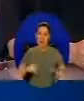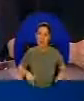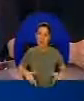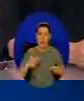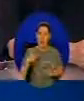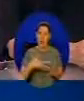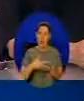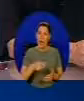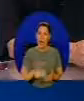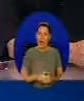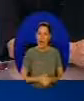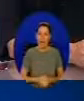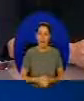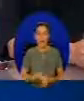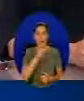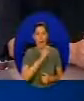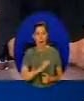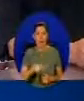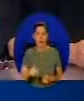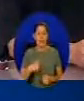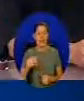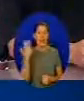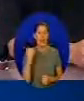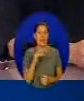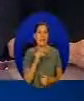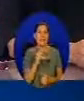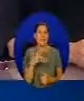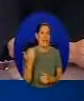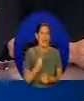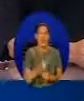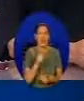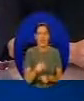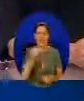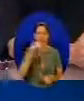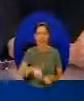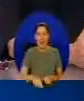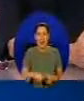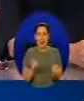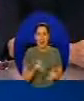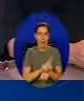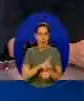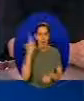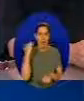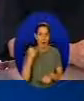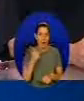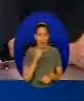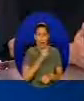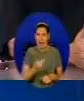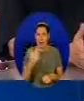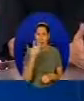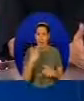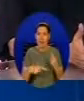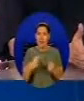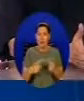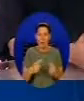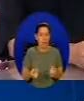המסע הזה של הביגל, אני הייתי מת לעשות את זה היום, כזה מסע, ובטח בתקופה ההיא. זה היה מסע מדהים, 5 שנים להקיף